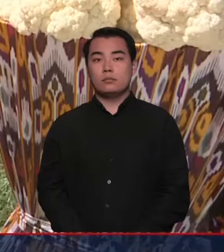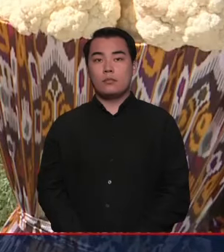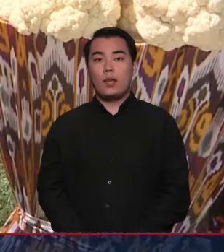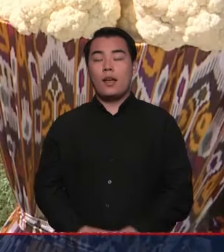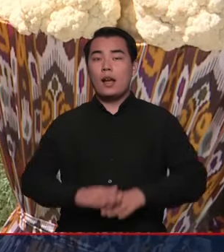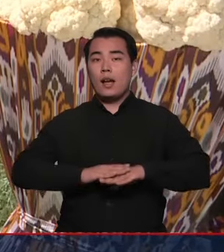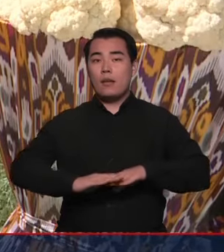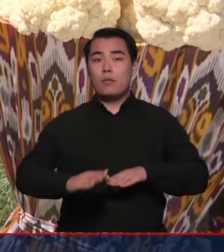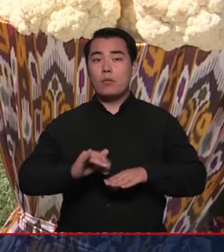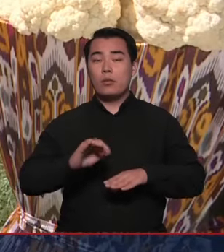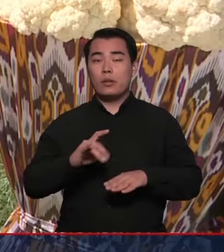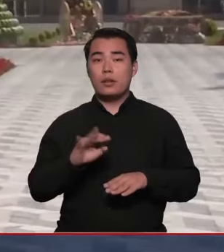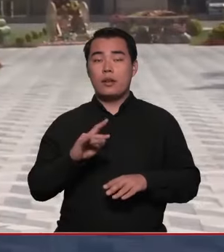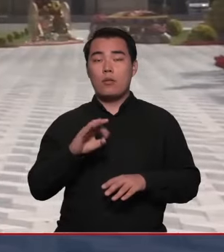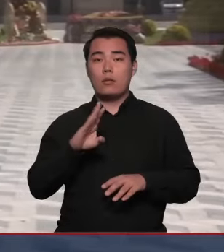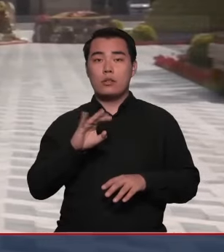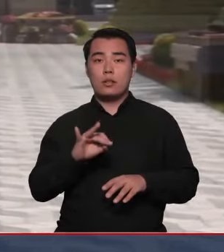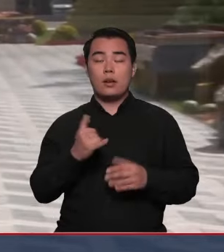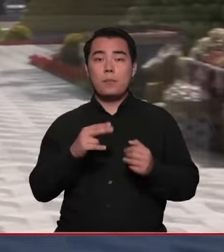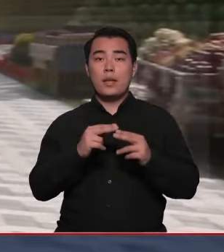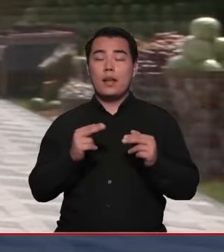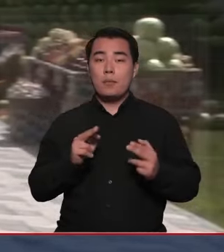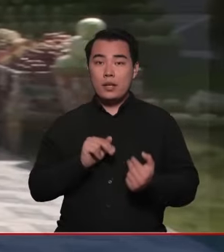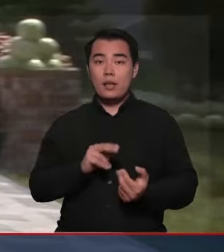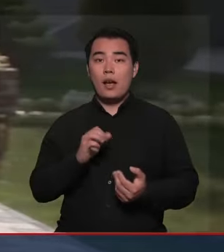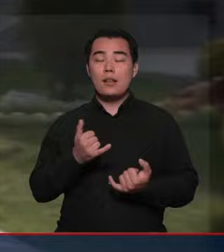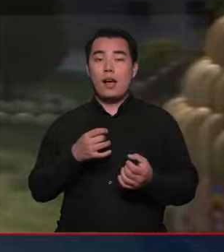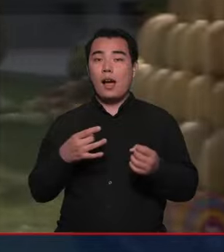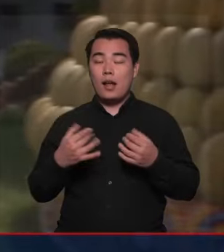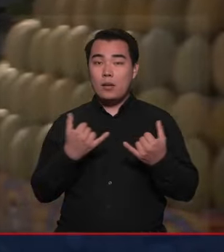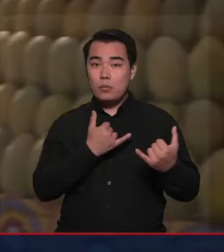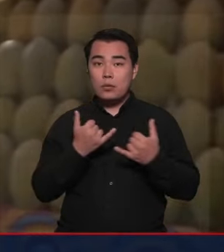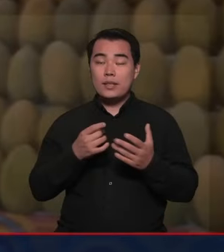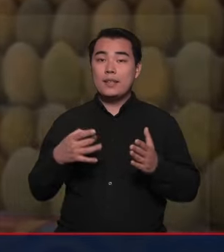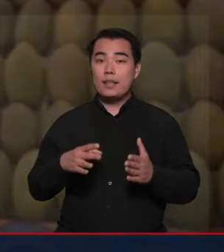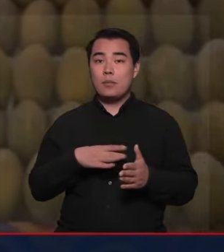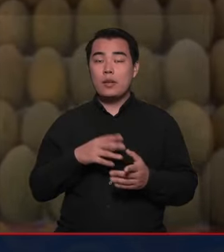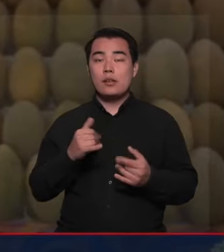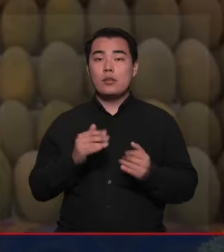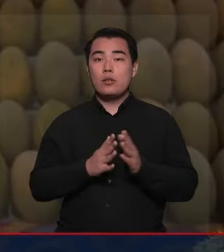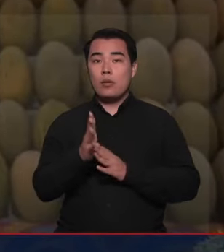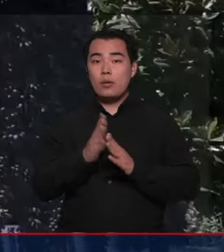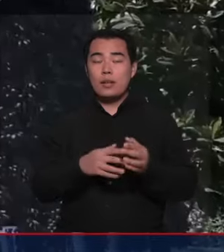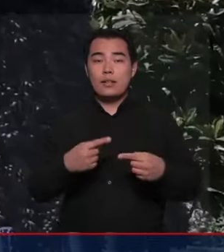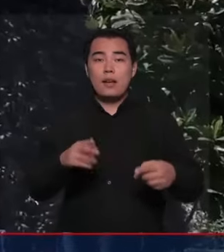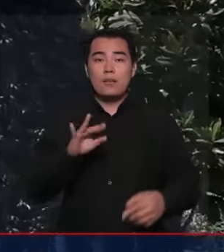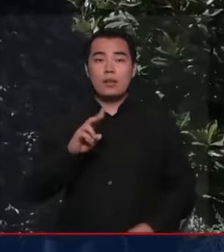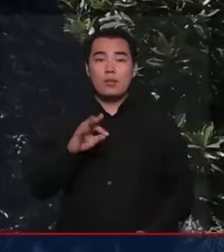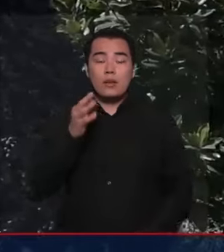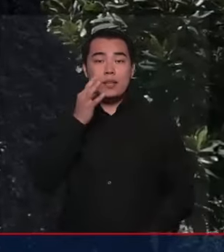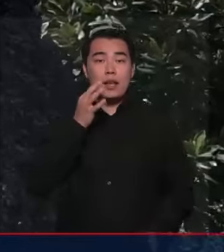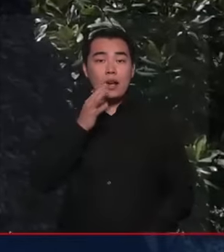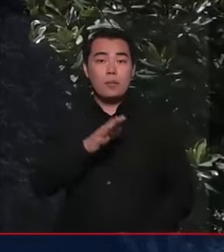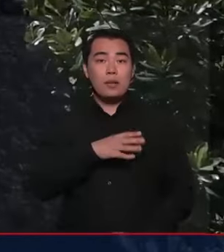Ковры из фруктов и овощей, построенные пирамиды из арбузов и дыня. Также красовались елки из разных сортов винограда. И все